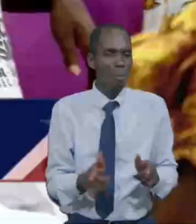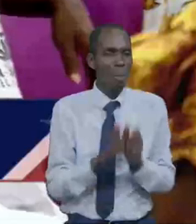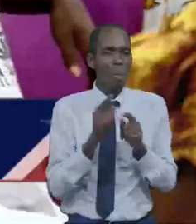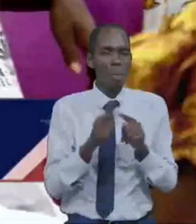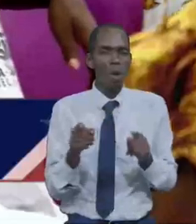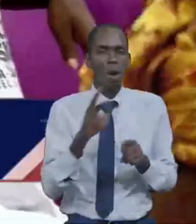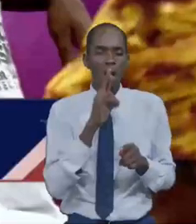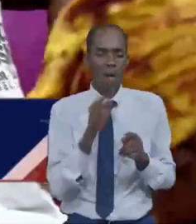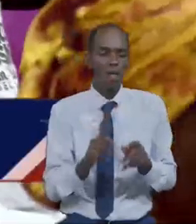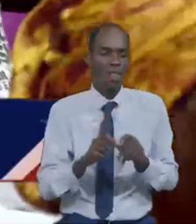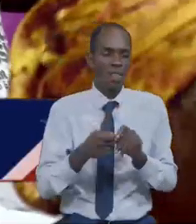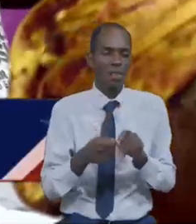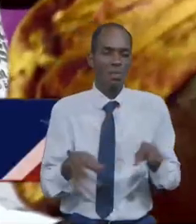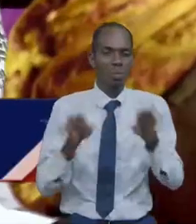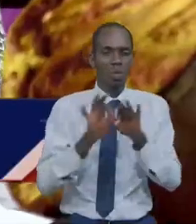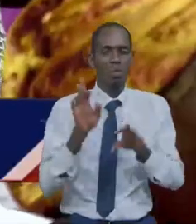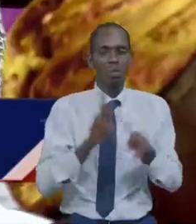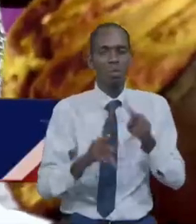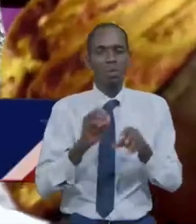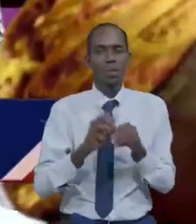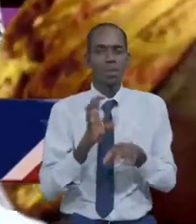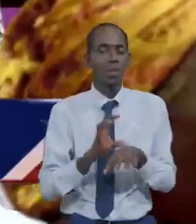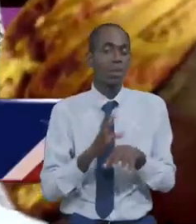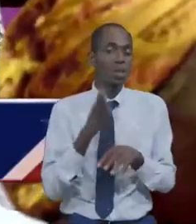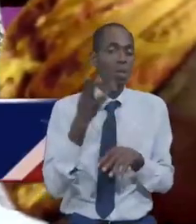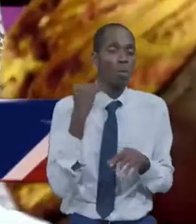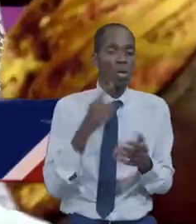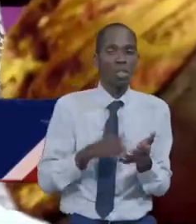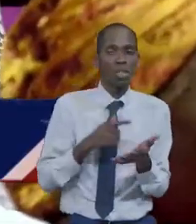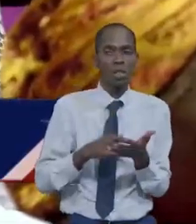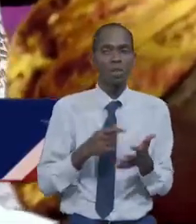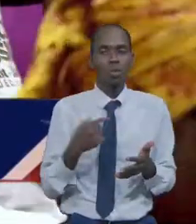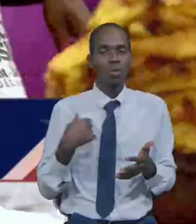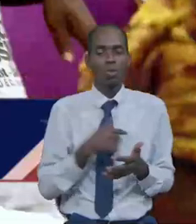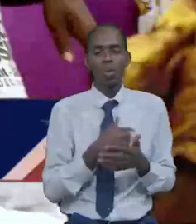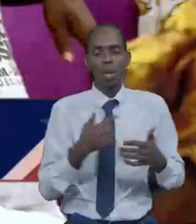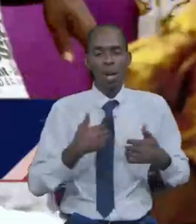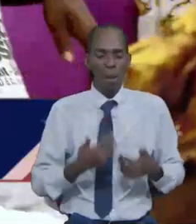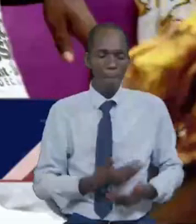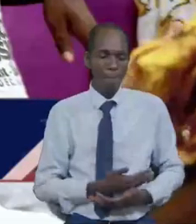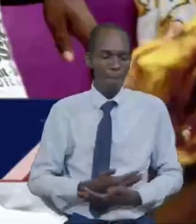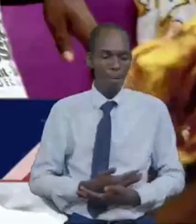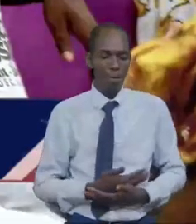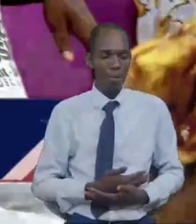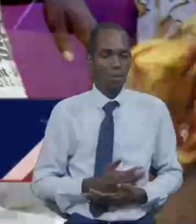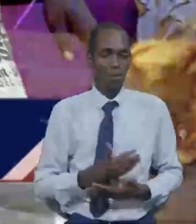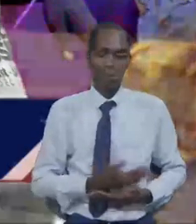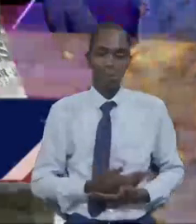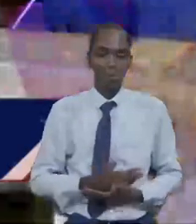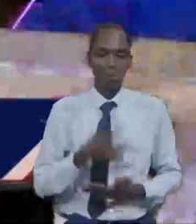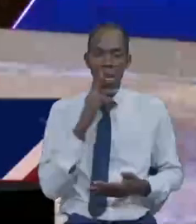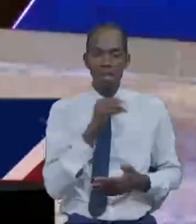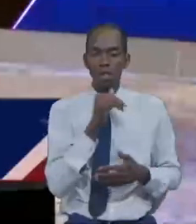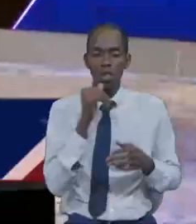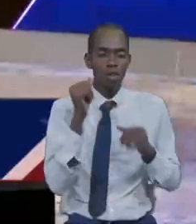l'église. Il y avait un temps, il était des bébés. Les bébés ne sont pas forts, les bébés ne sont pas